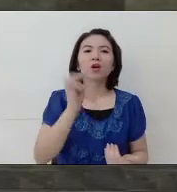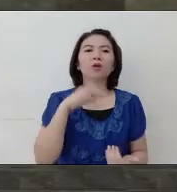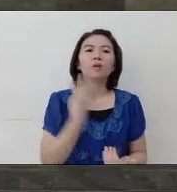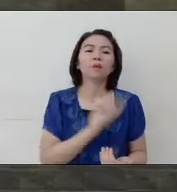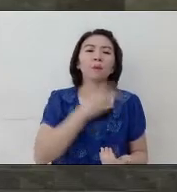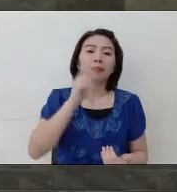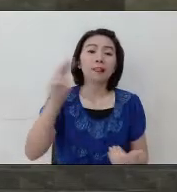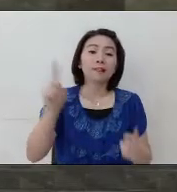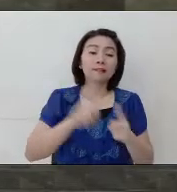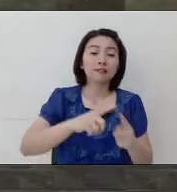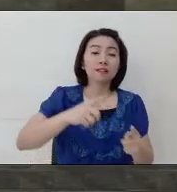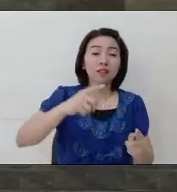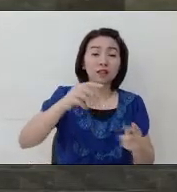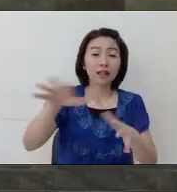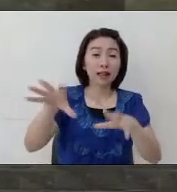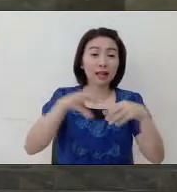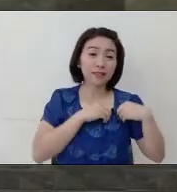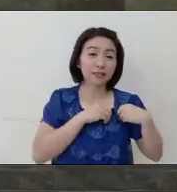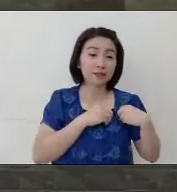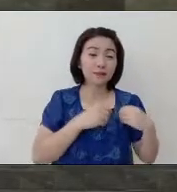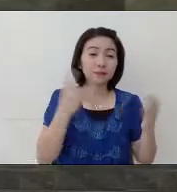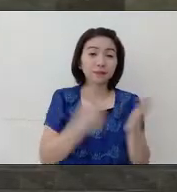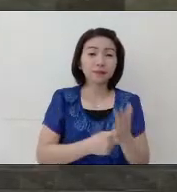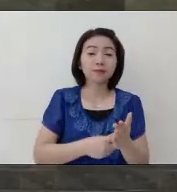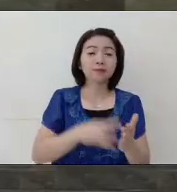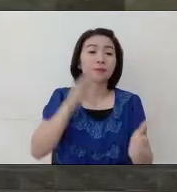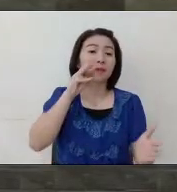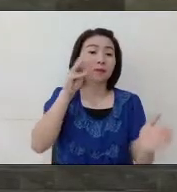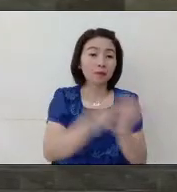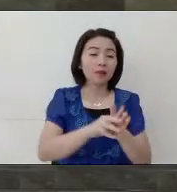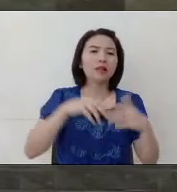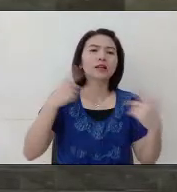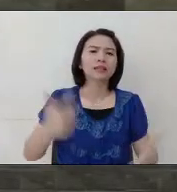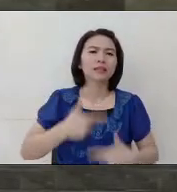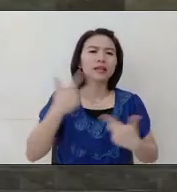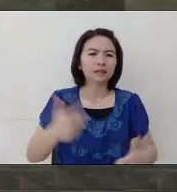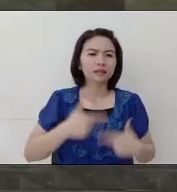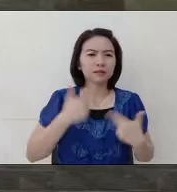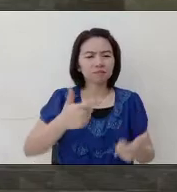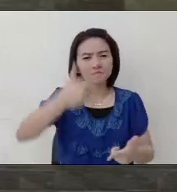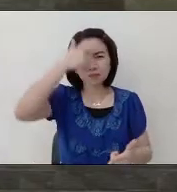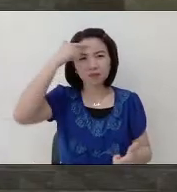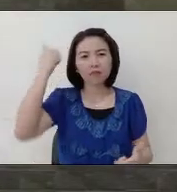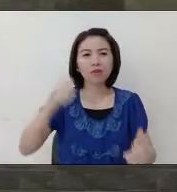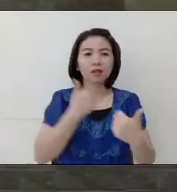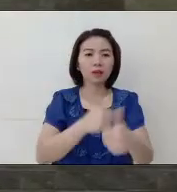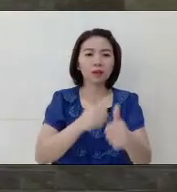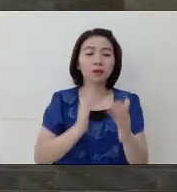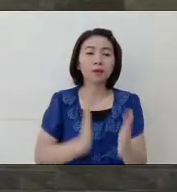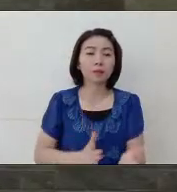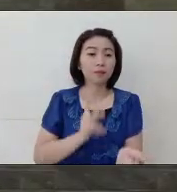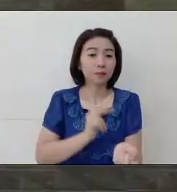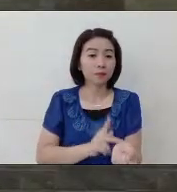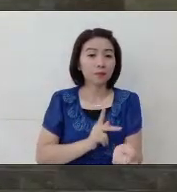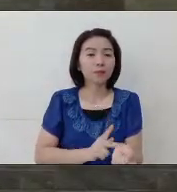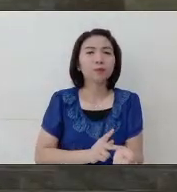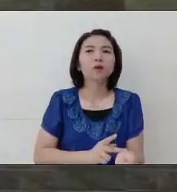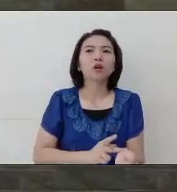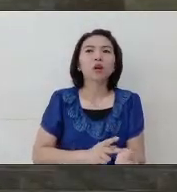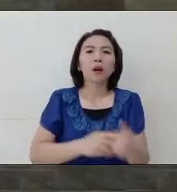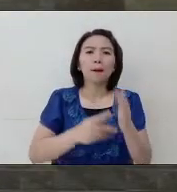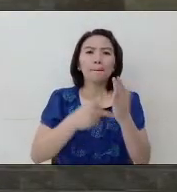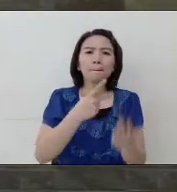Bakit? Sapagkat nasubukan niya, napatunayan niya na ang walong bagay nito, ang sikreto para ang isang tao